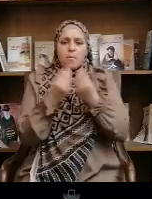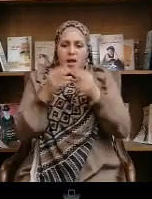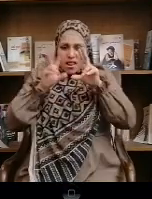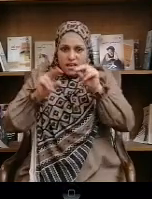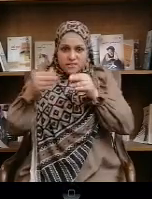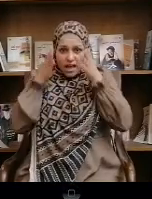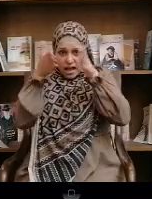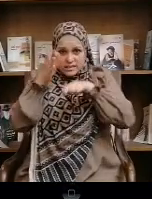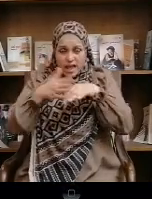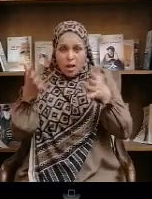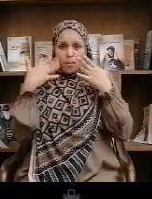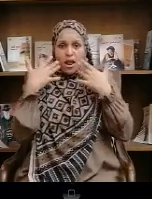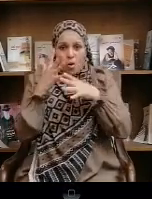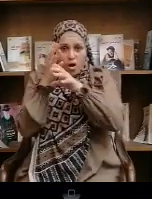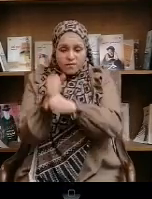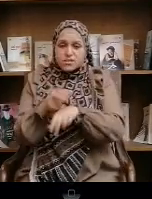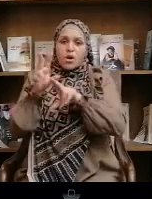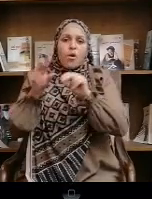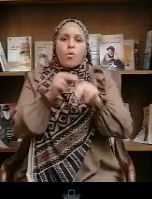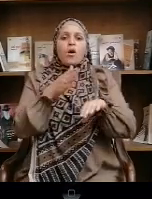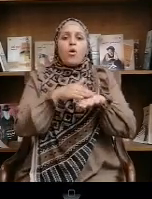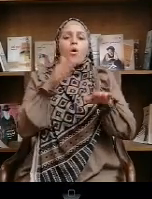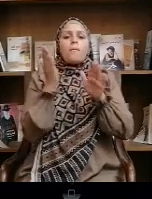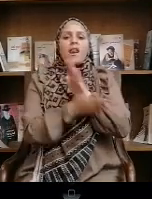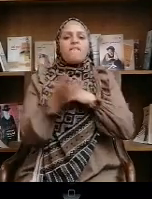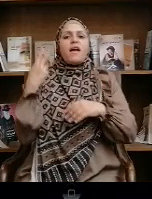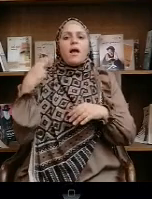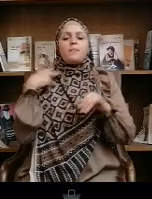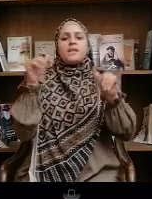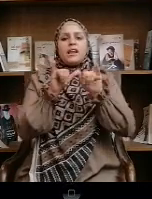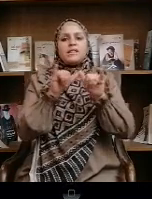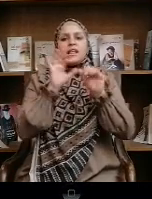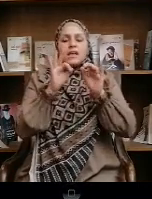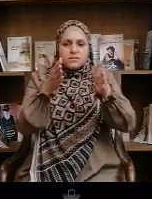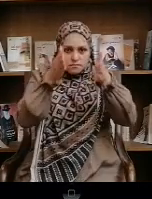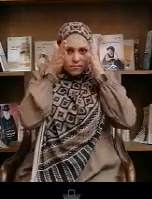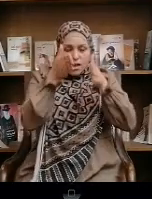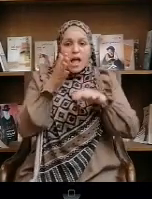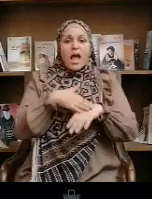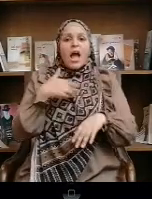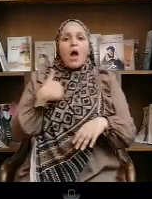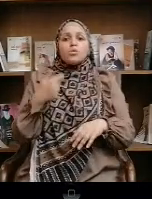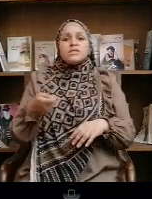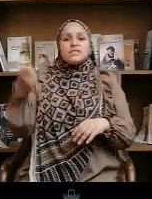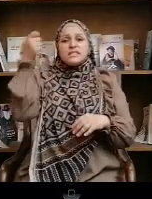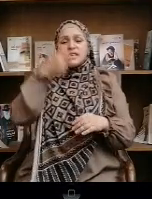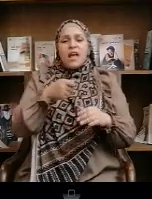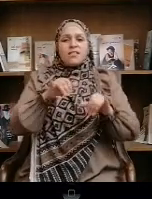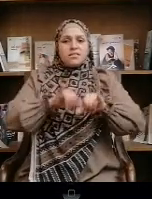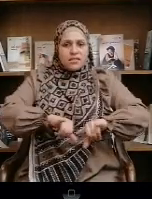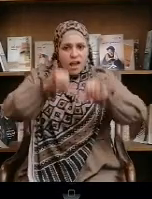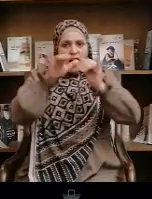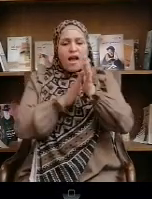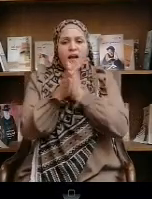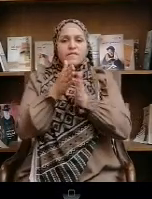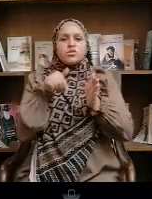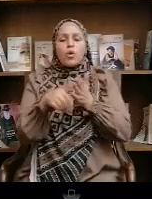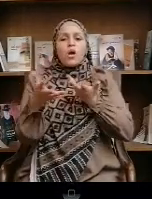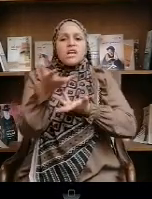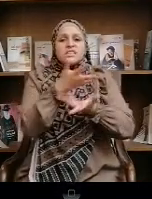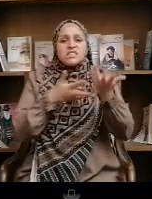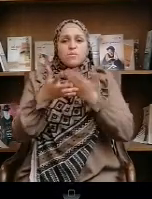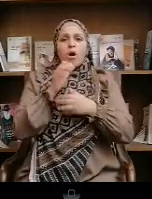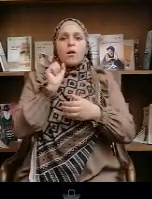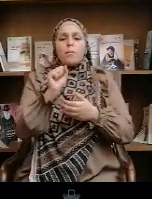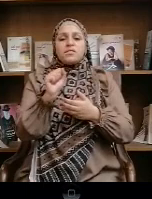بنفس القدر وبنفس الاهميه في ملف الامن السيبراني محتاجين نزيد من الحوافز في الاستثمار في